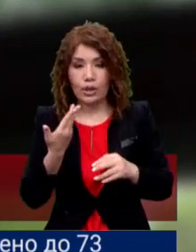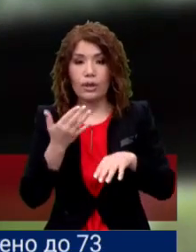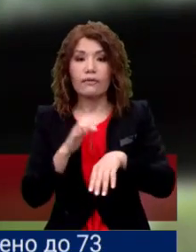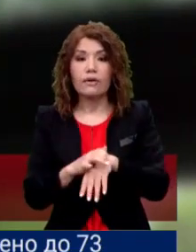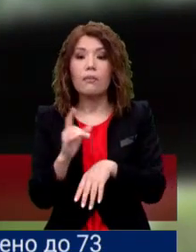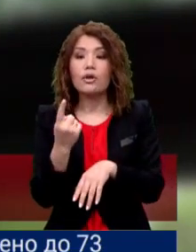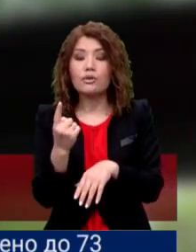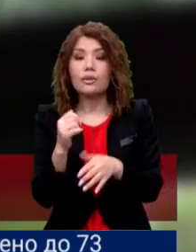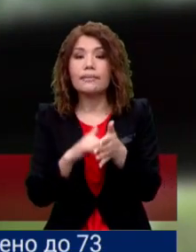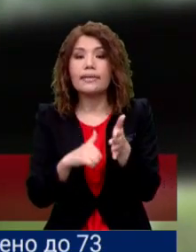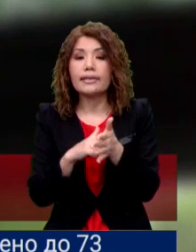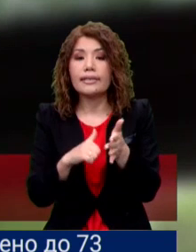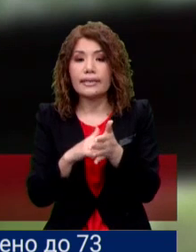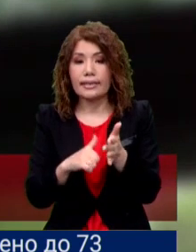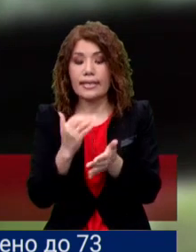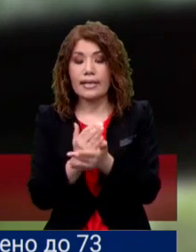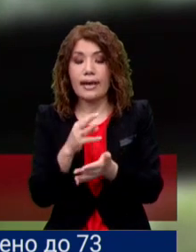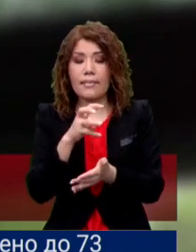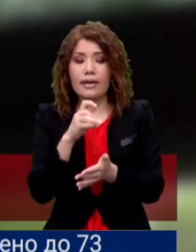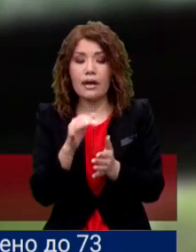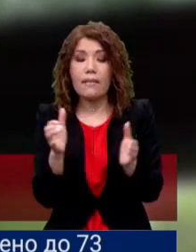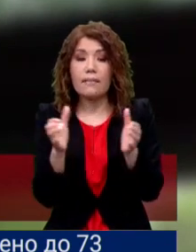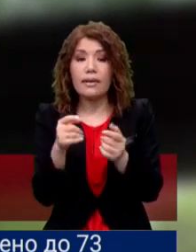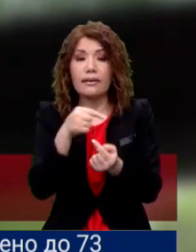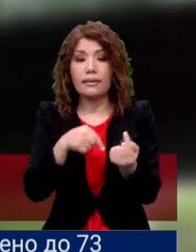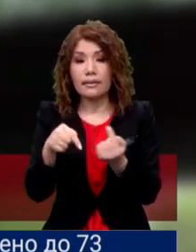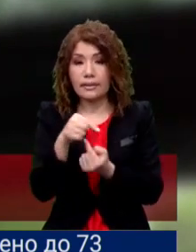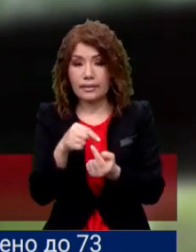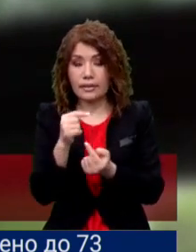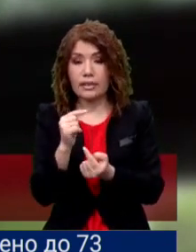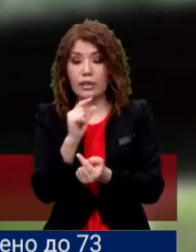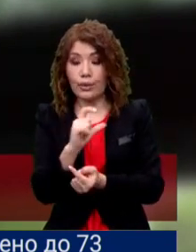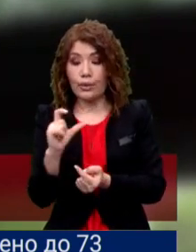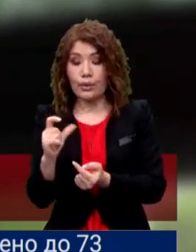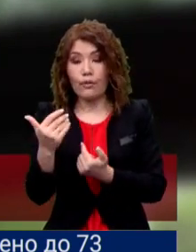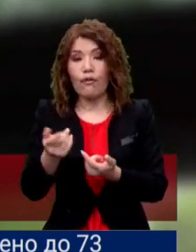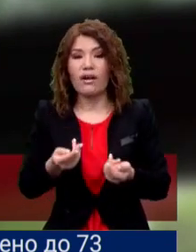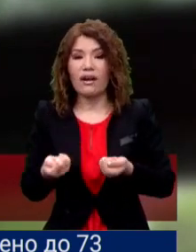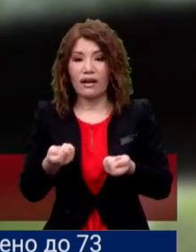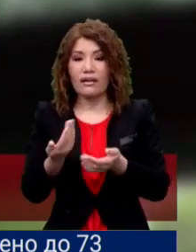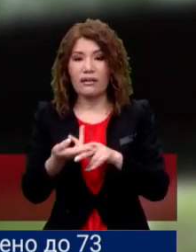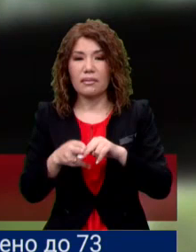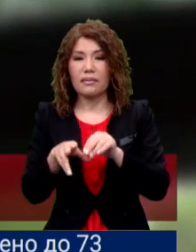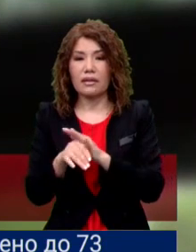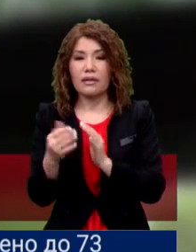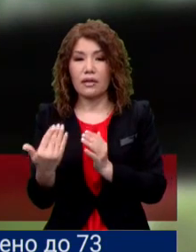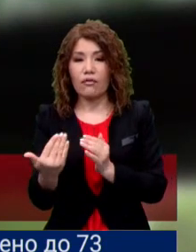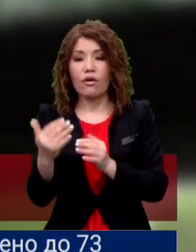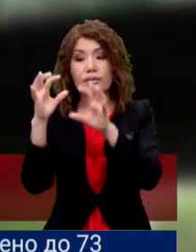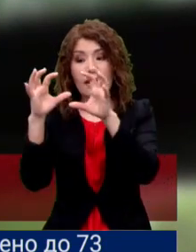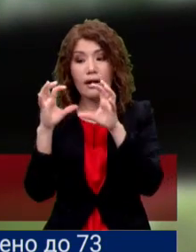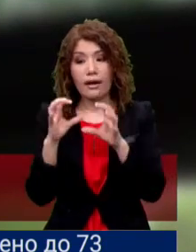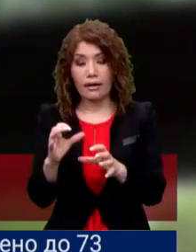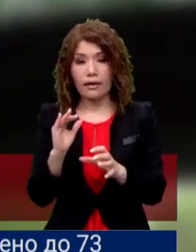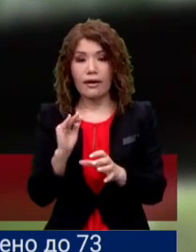Себебі көптеген біздің микро бизнестің, шағын бизнестің өкілдері тіпті микробизнес өзін заңды тұлға